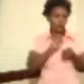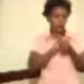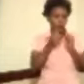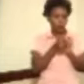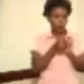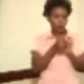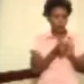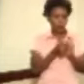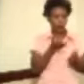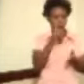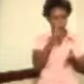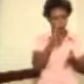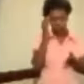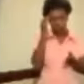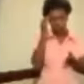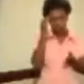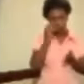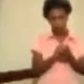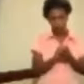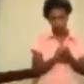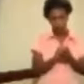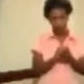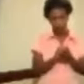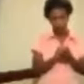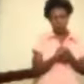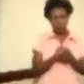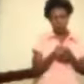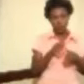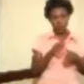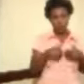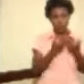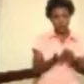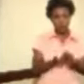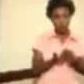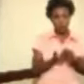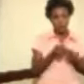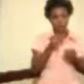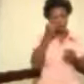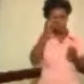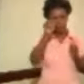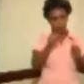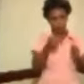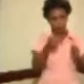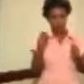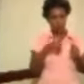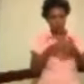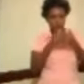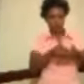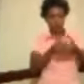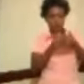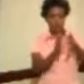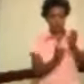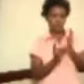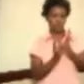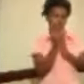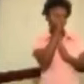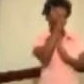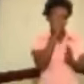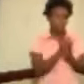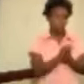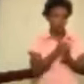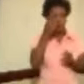savoir quelle est la meilleure formule comme mécanisme de développement qui a les meilleurs résultats dans le